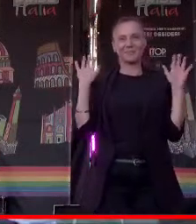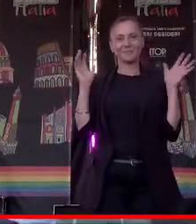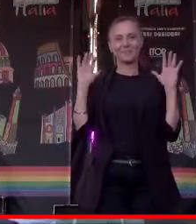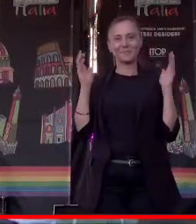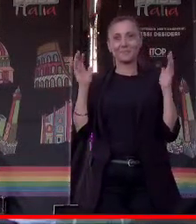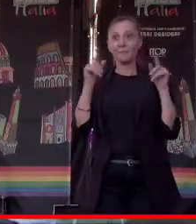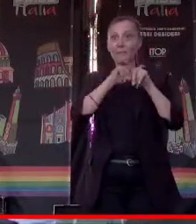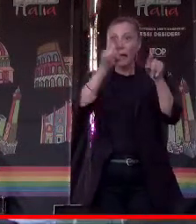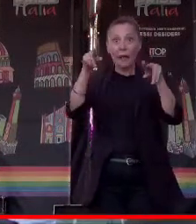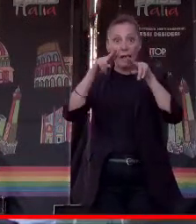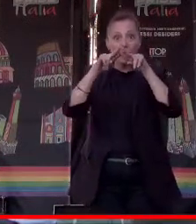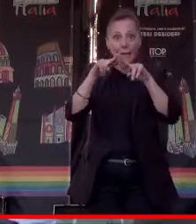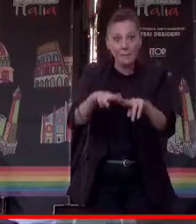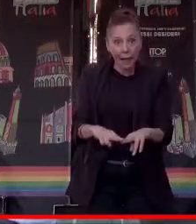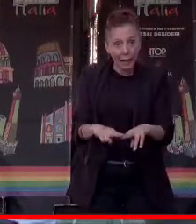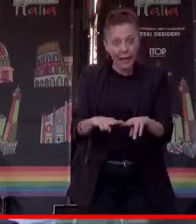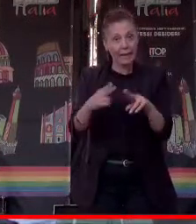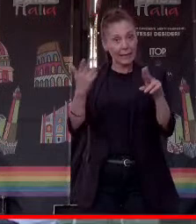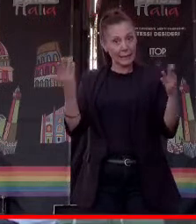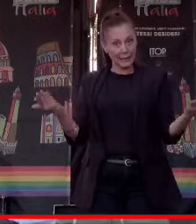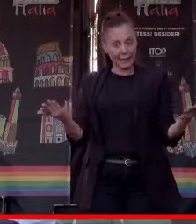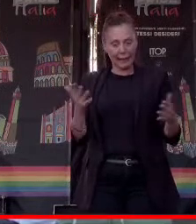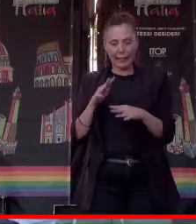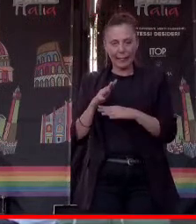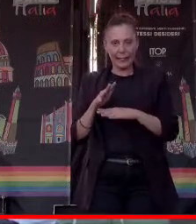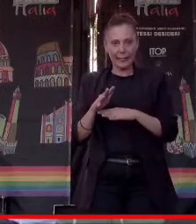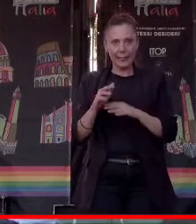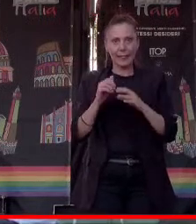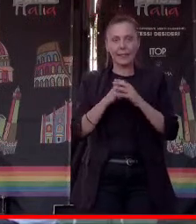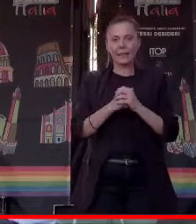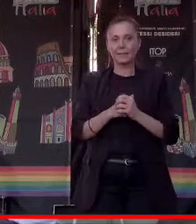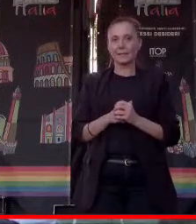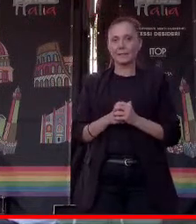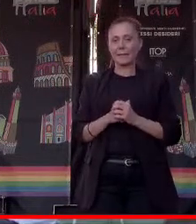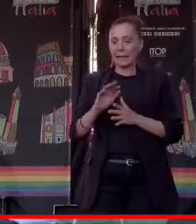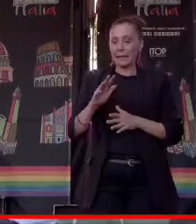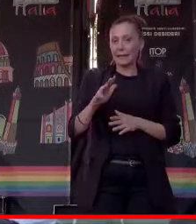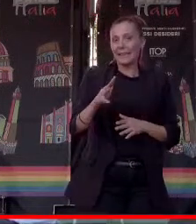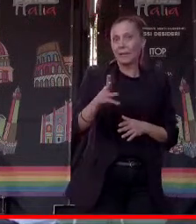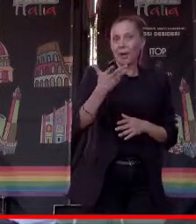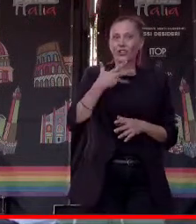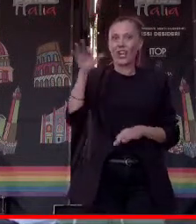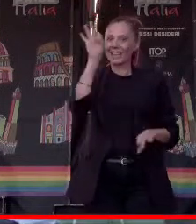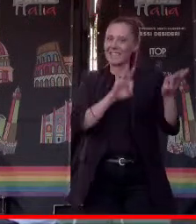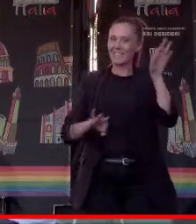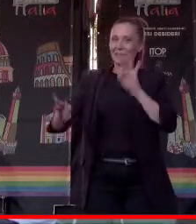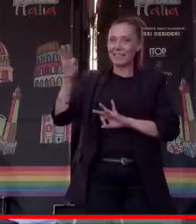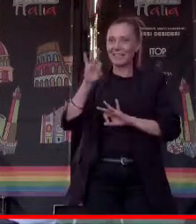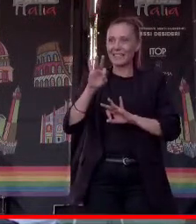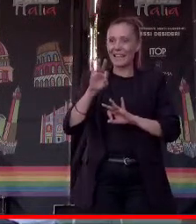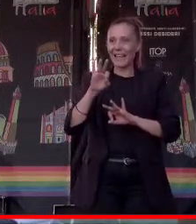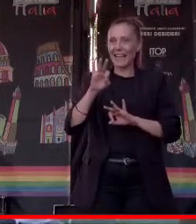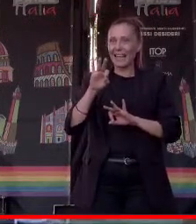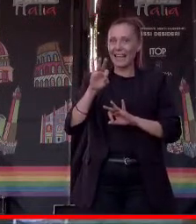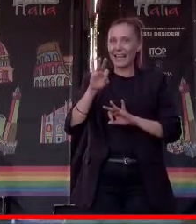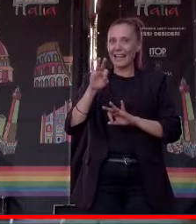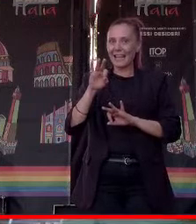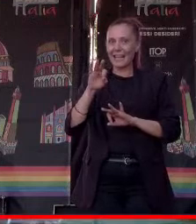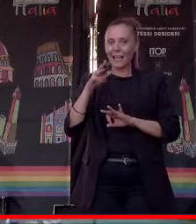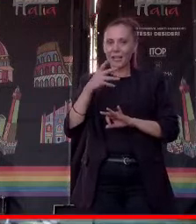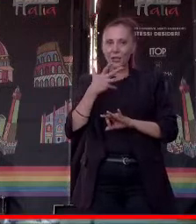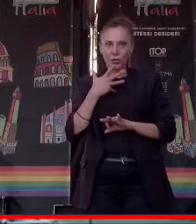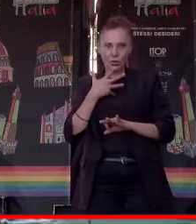E rimanete perché adesso tra poco il dibattito, non ve ne andate. No, che dibattito? Talk